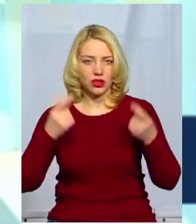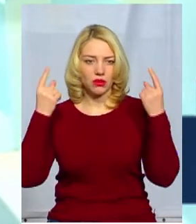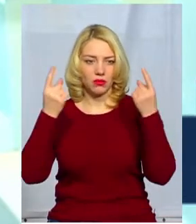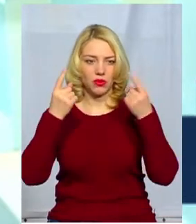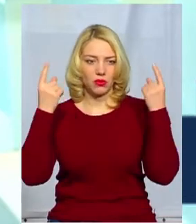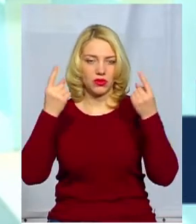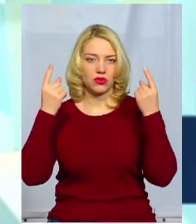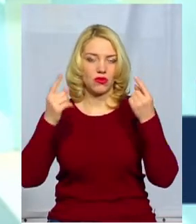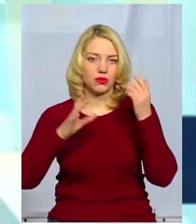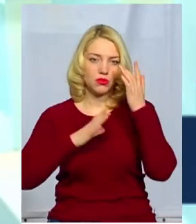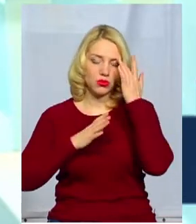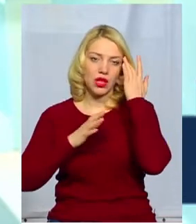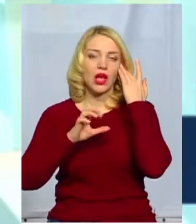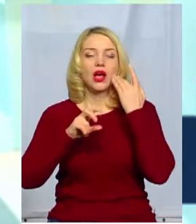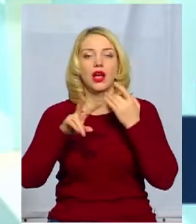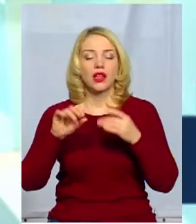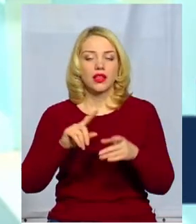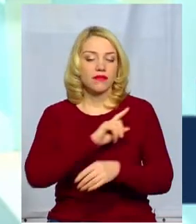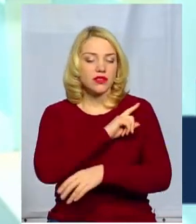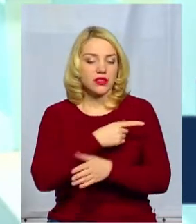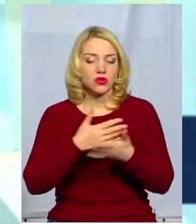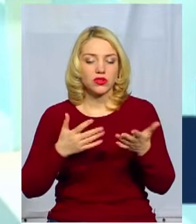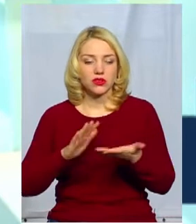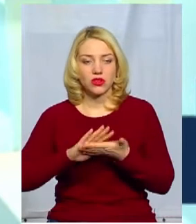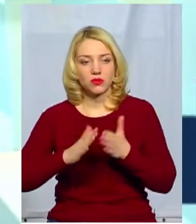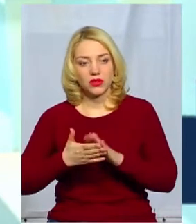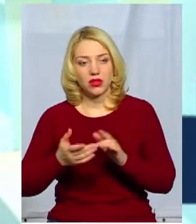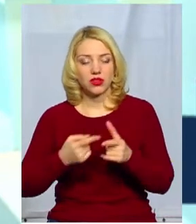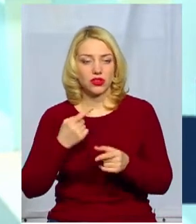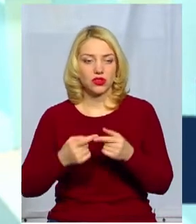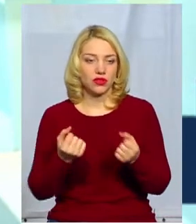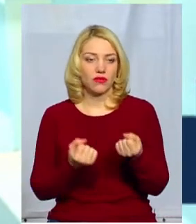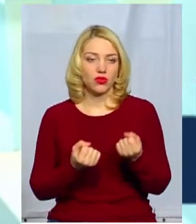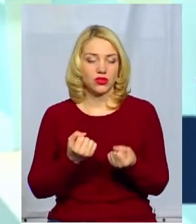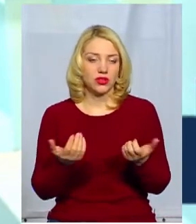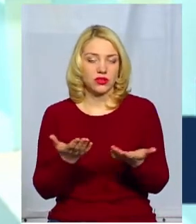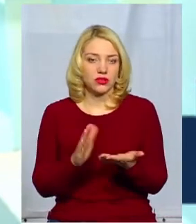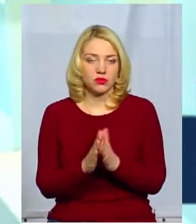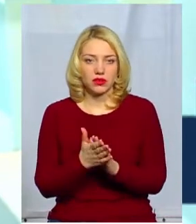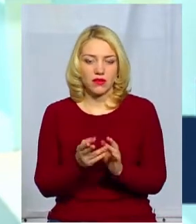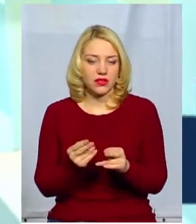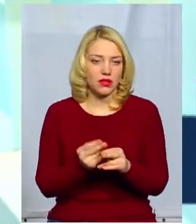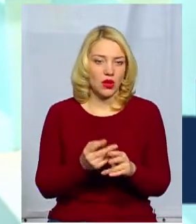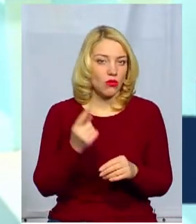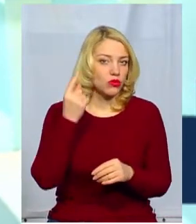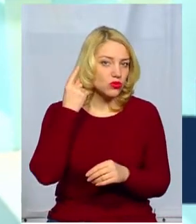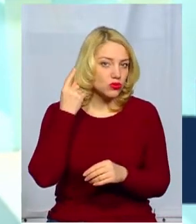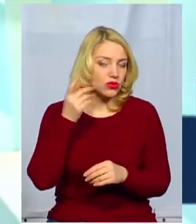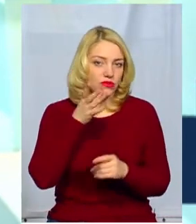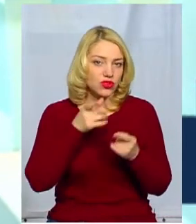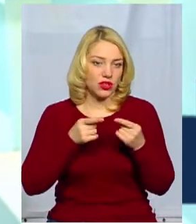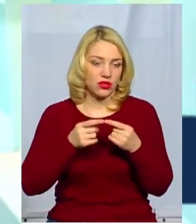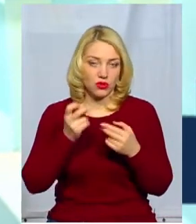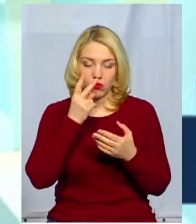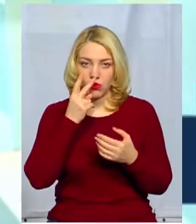проблисковими маячками, але в силу різних обставин, чи то водій, йому якісь обставини завадили почути вчасно і